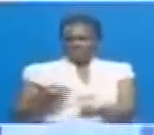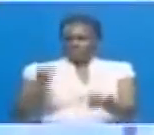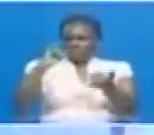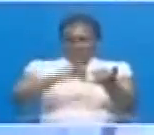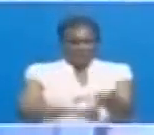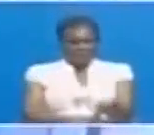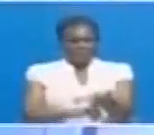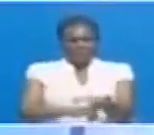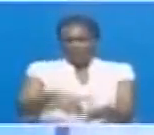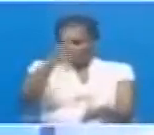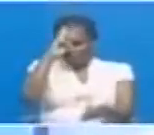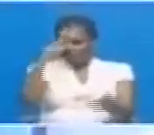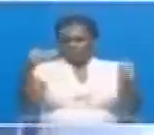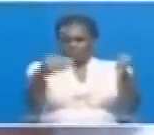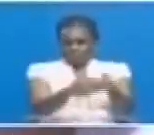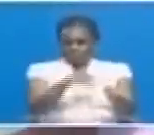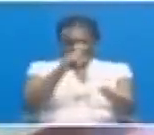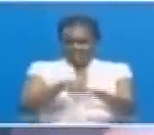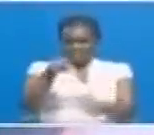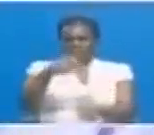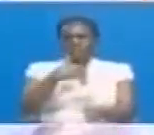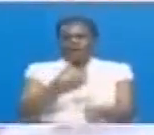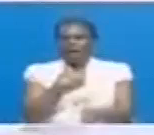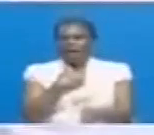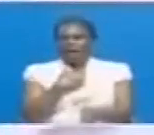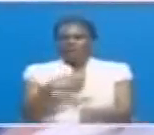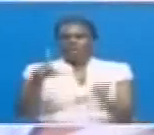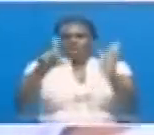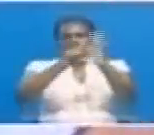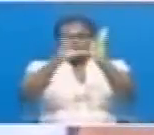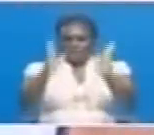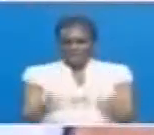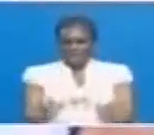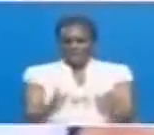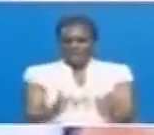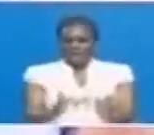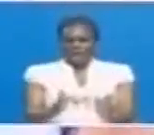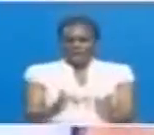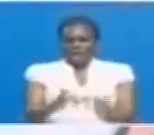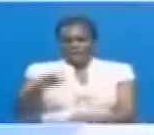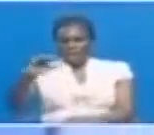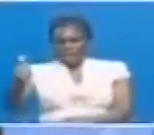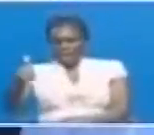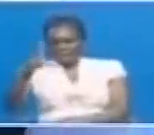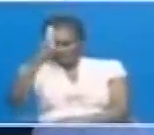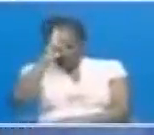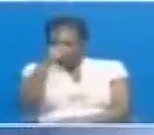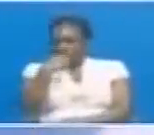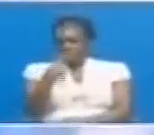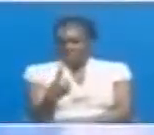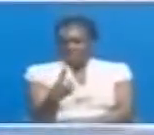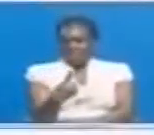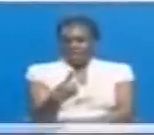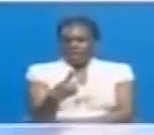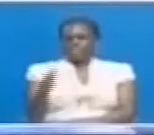na maafisa wa usalama pale alipowasili akiwa ameandamana na wakili wake. Kaimu ospidi wa Kisauni Walter Bondo alisema kuwa idara